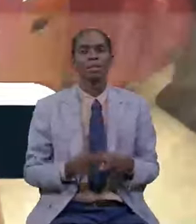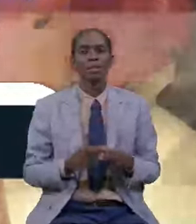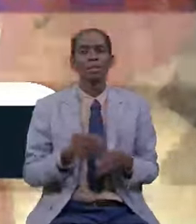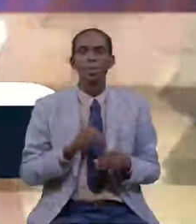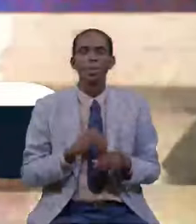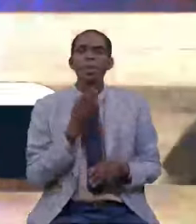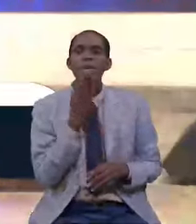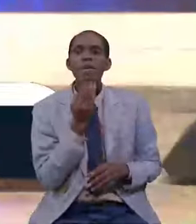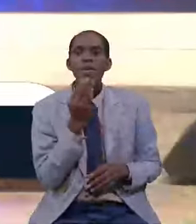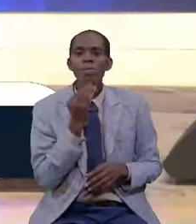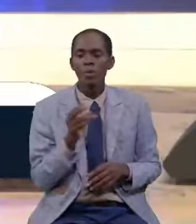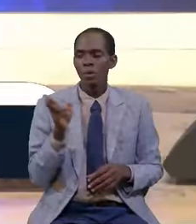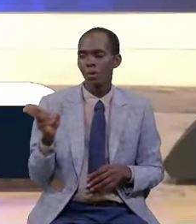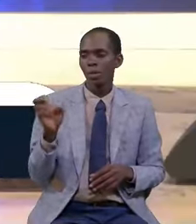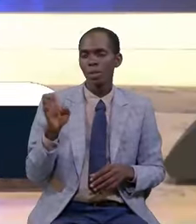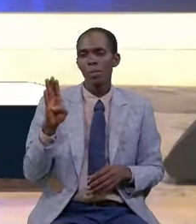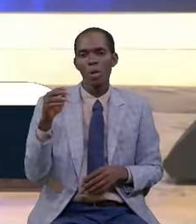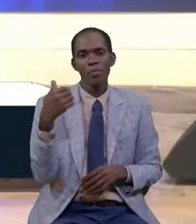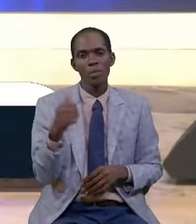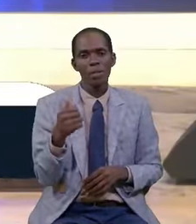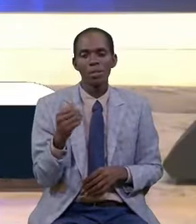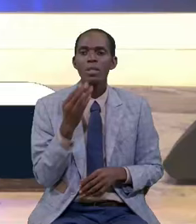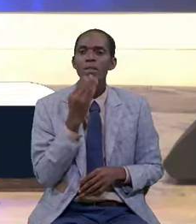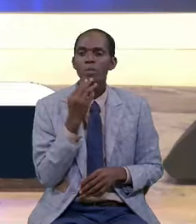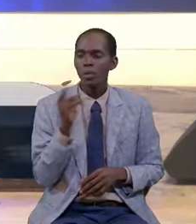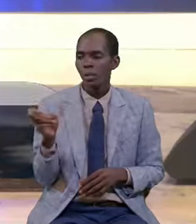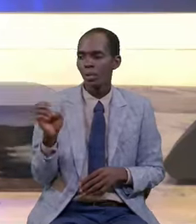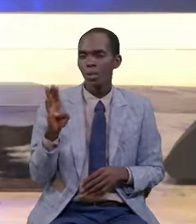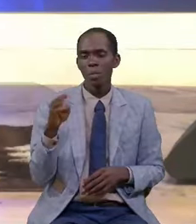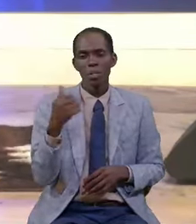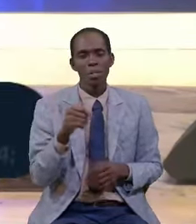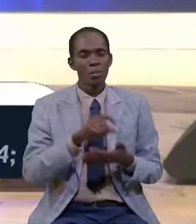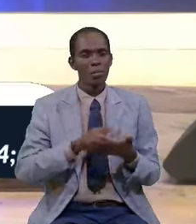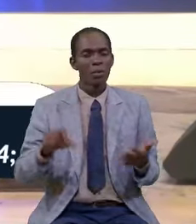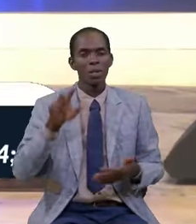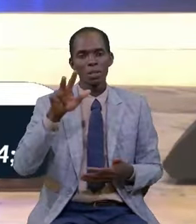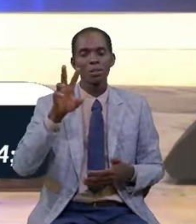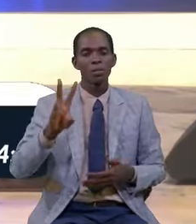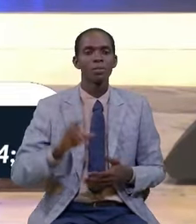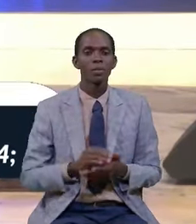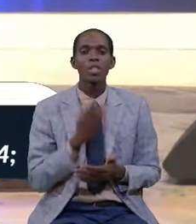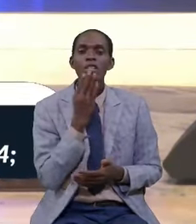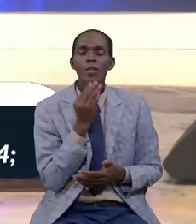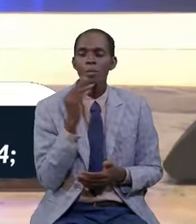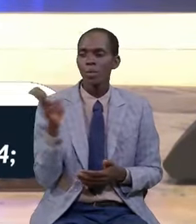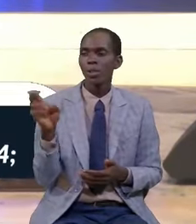Hébreux chapitre 10, Hébreux 10, verset 37. Hébreux